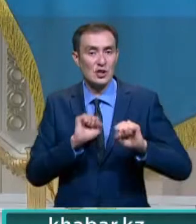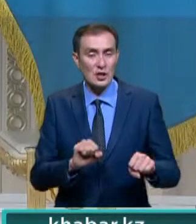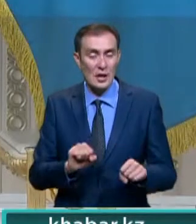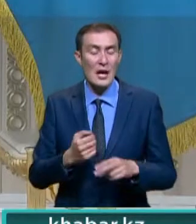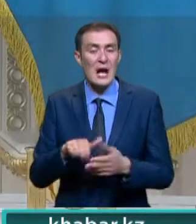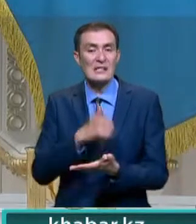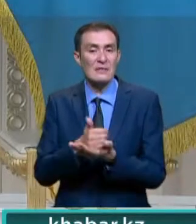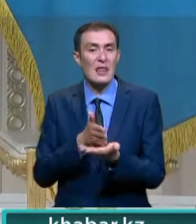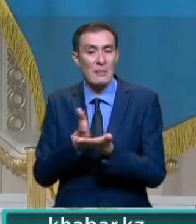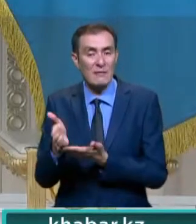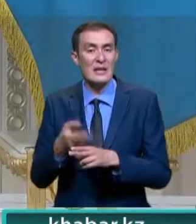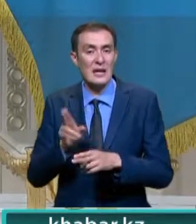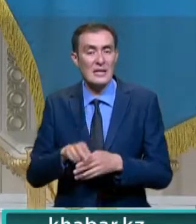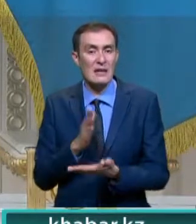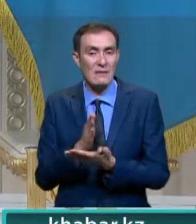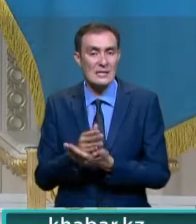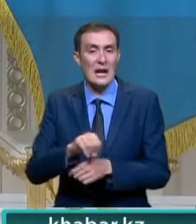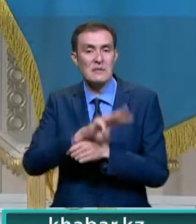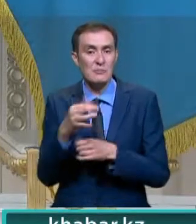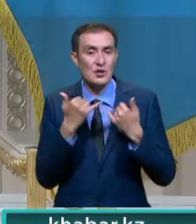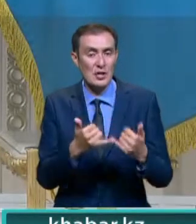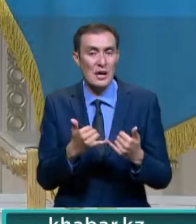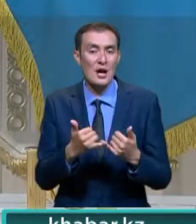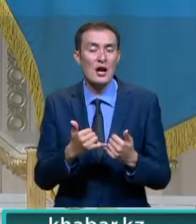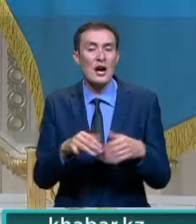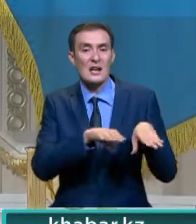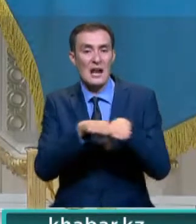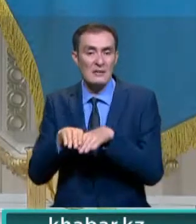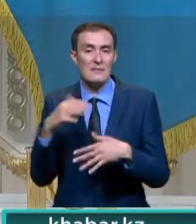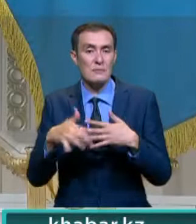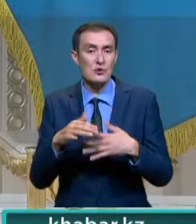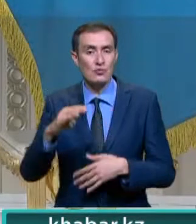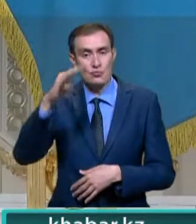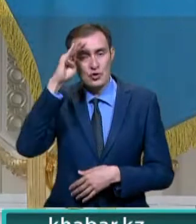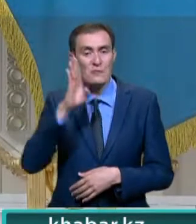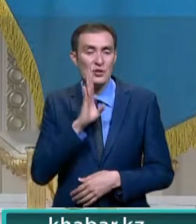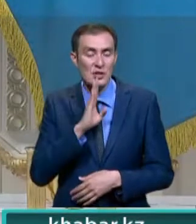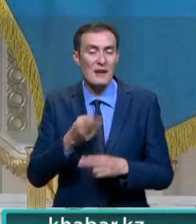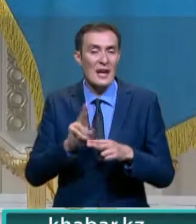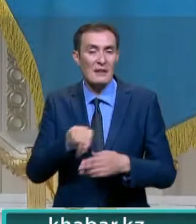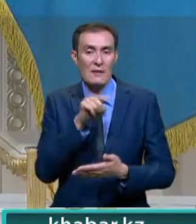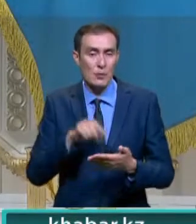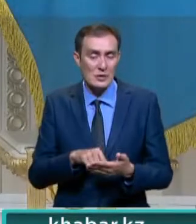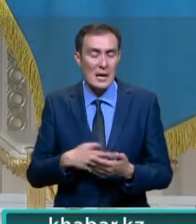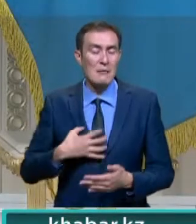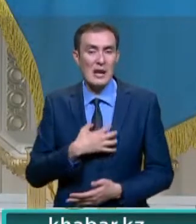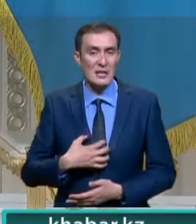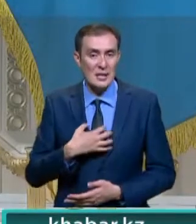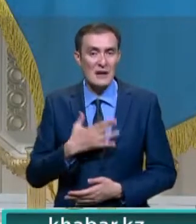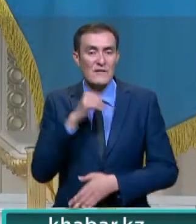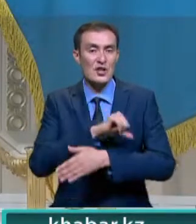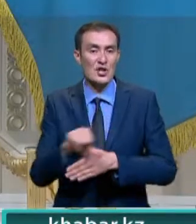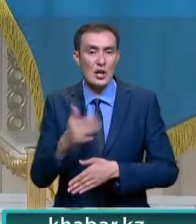основных направлений которого является обеспечение гендерного равенства. Решение гендерного вопроса – один из приоритетов